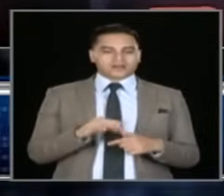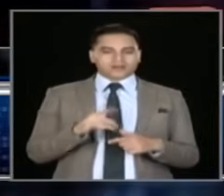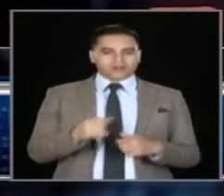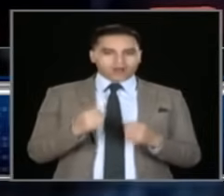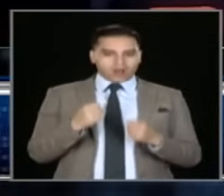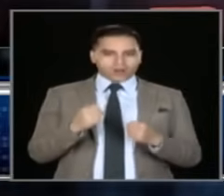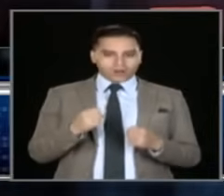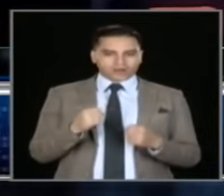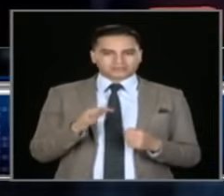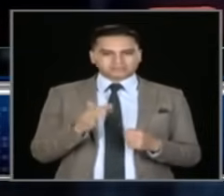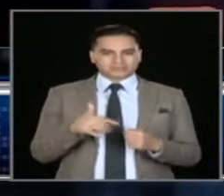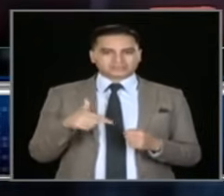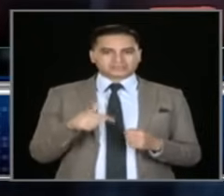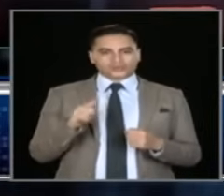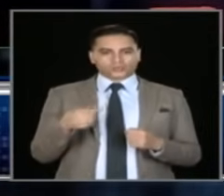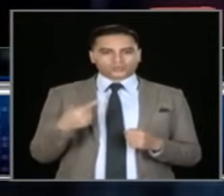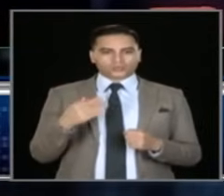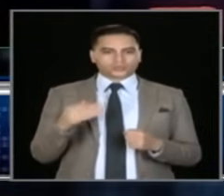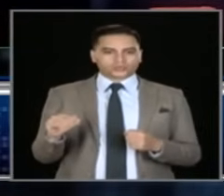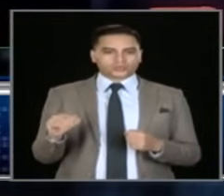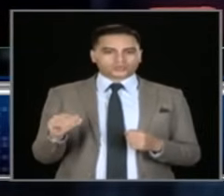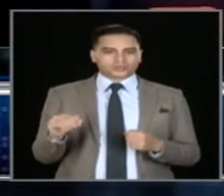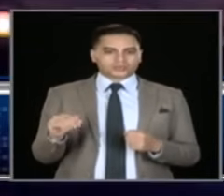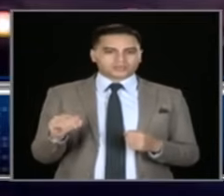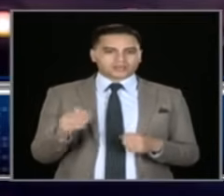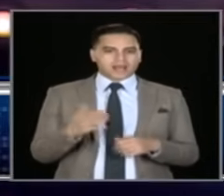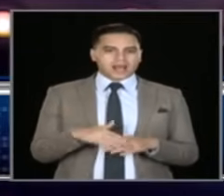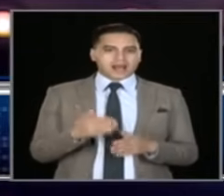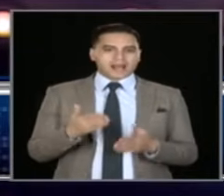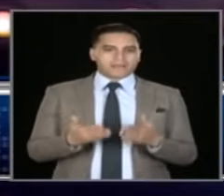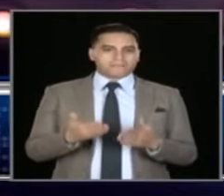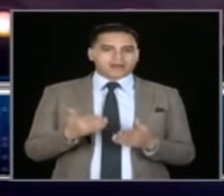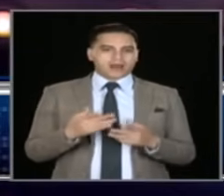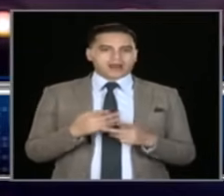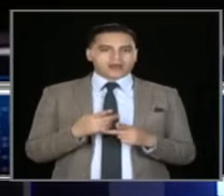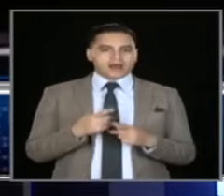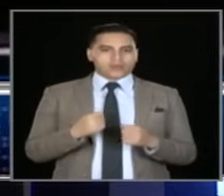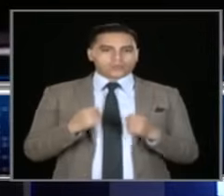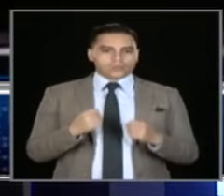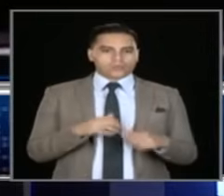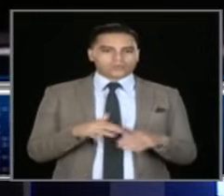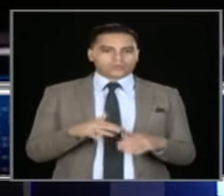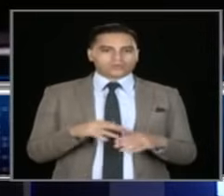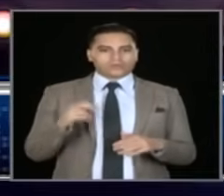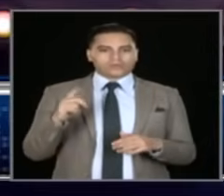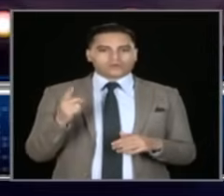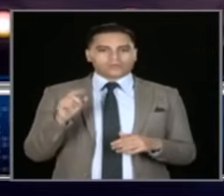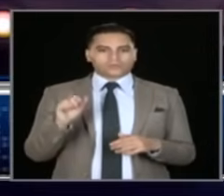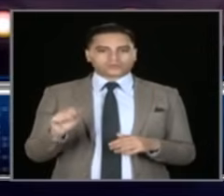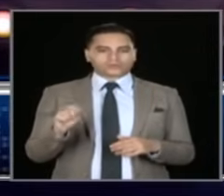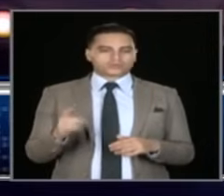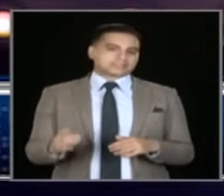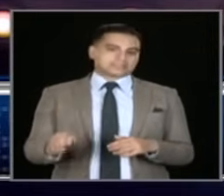بلغت قوته حوالي 6.5 على مقياس درجة العزم. قبرص.